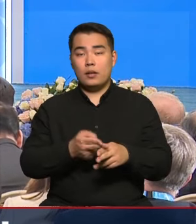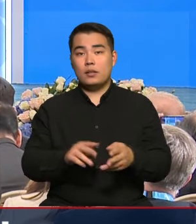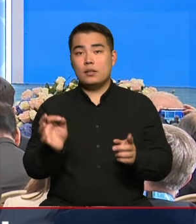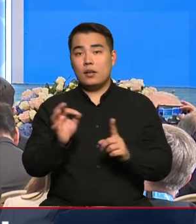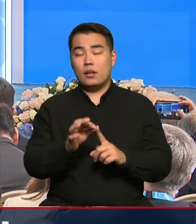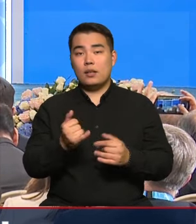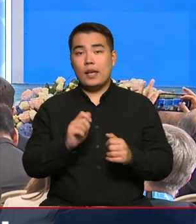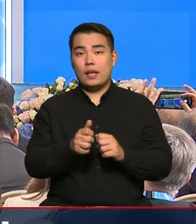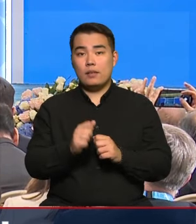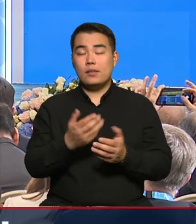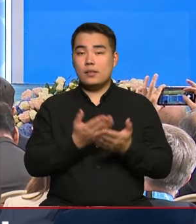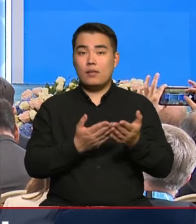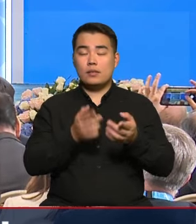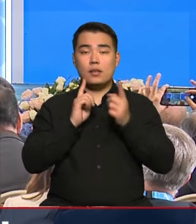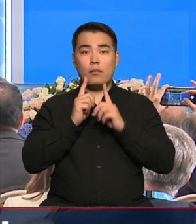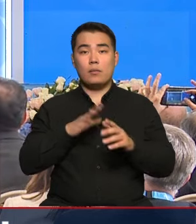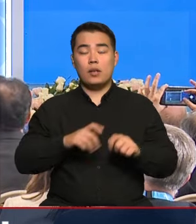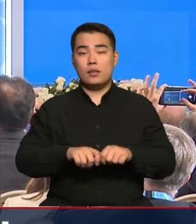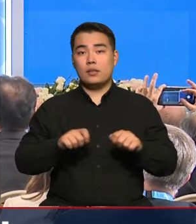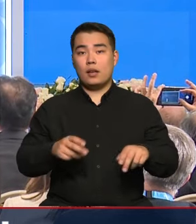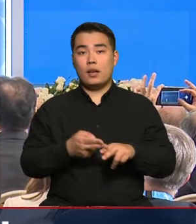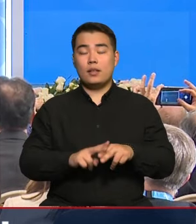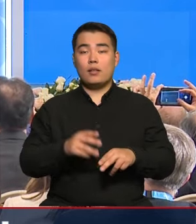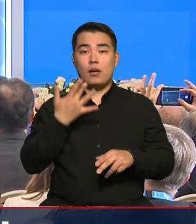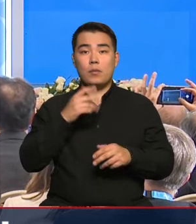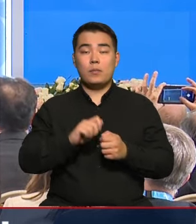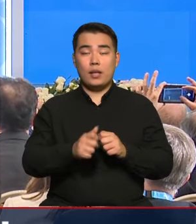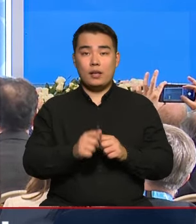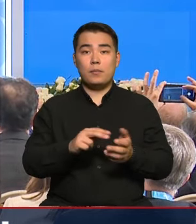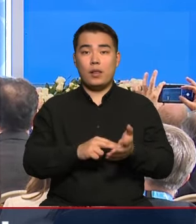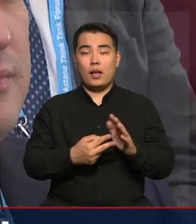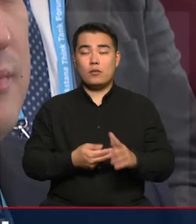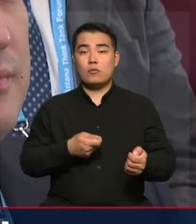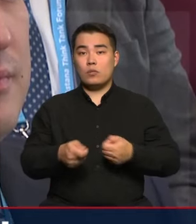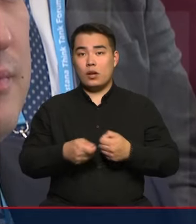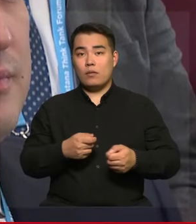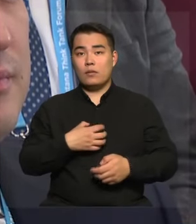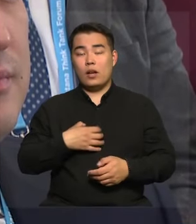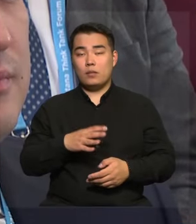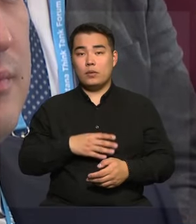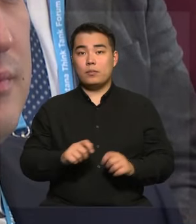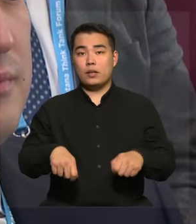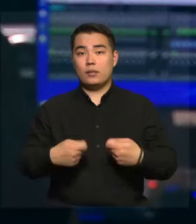мақсатта инвестициялық кеңес құрылды. Оған стратегиялық инвестициялық жобаларға жетекшілік ету құзыреті берілді.